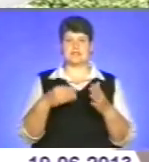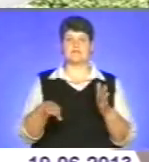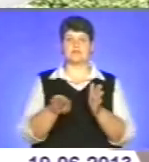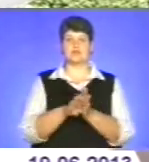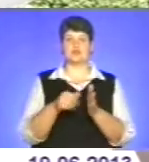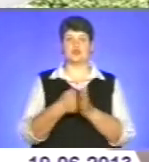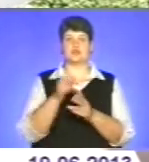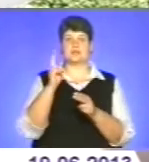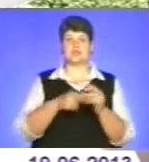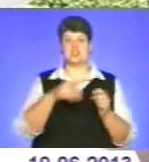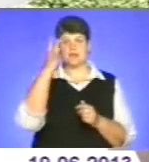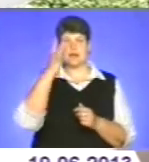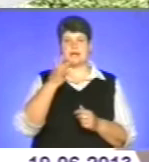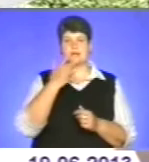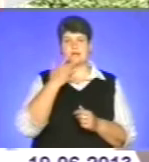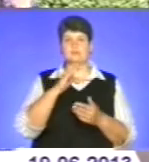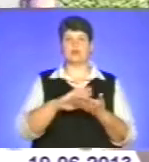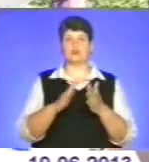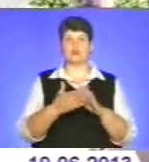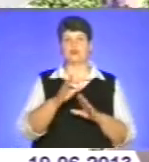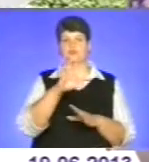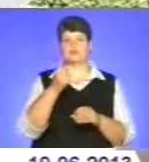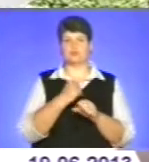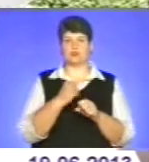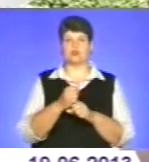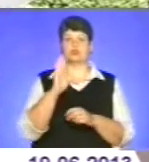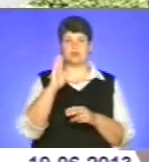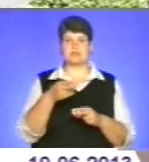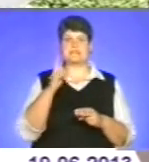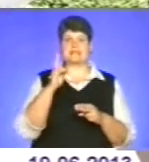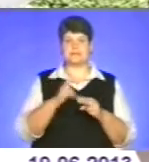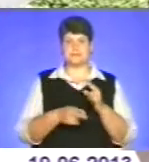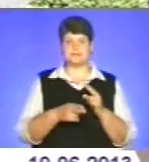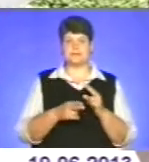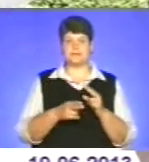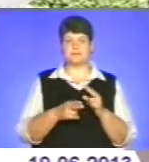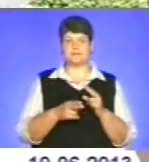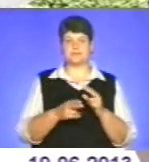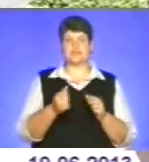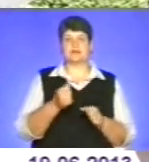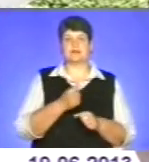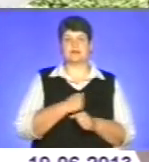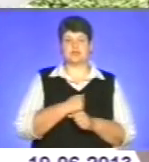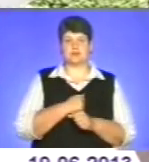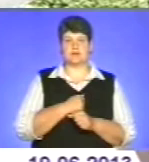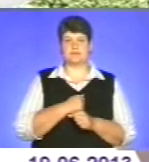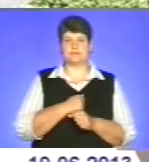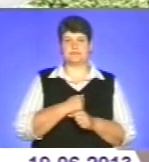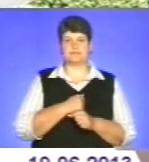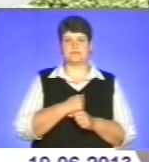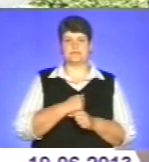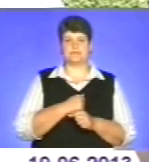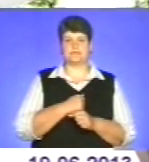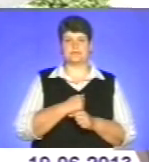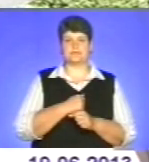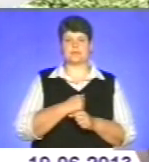до завершення літа, при умови, що будуть виконані всі роботи, які передбачені. Крім того, на жаль, така одна з